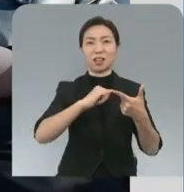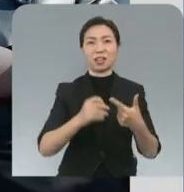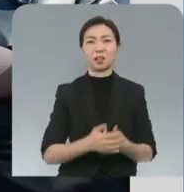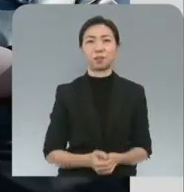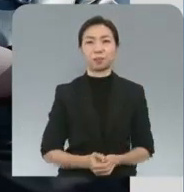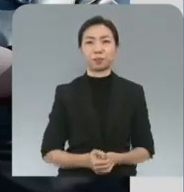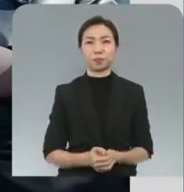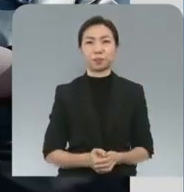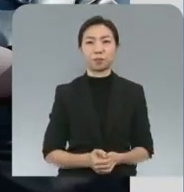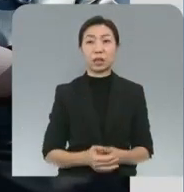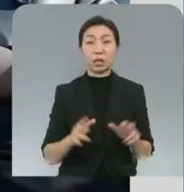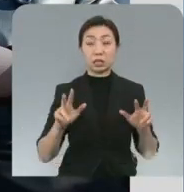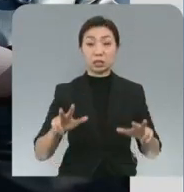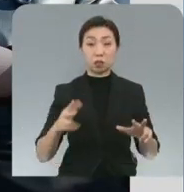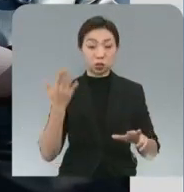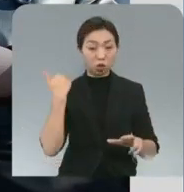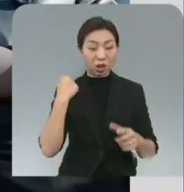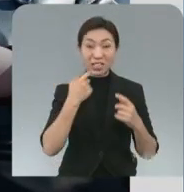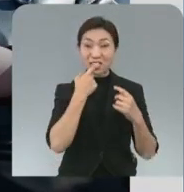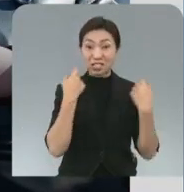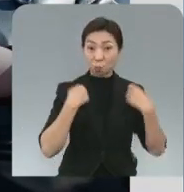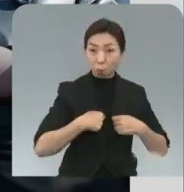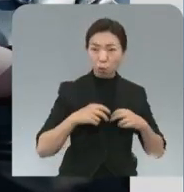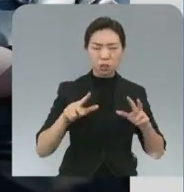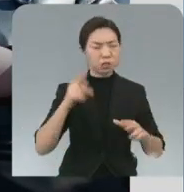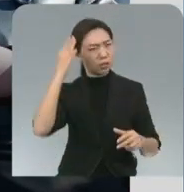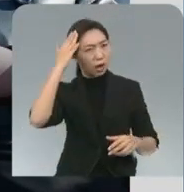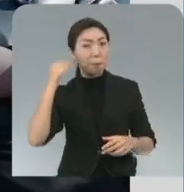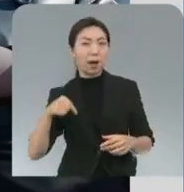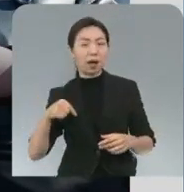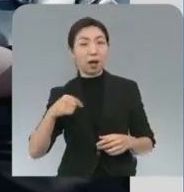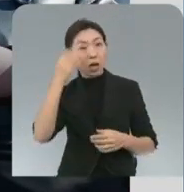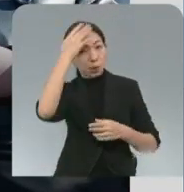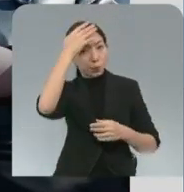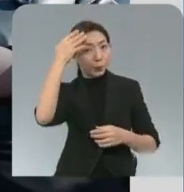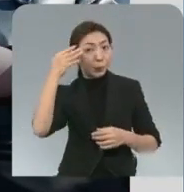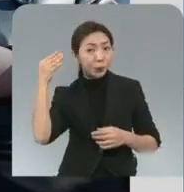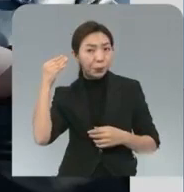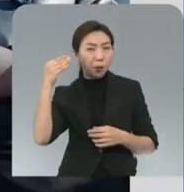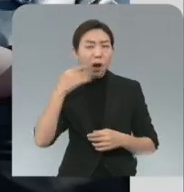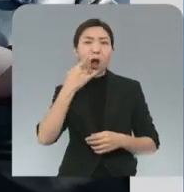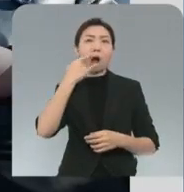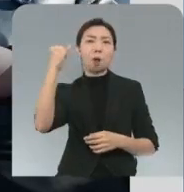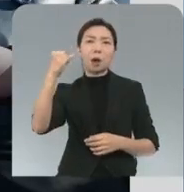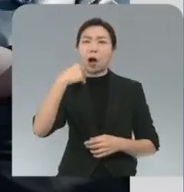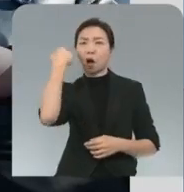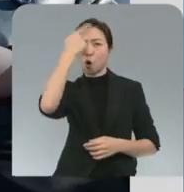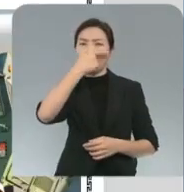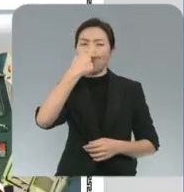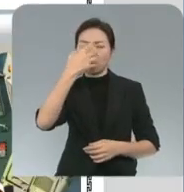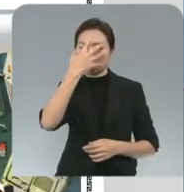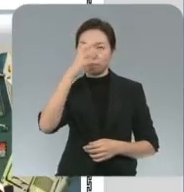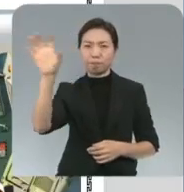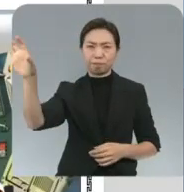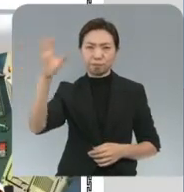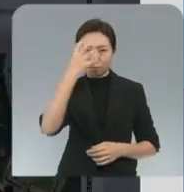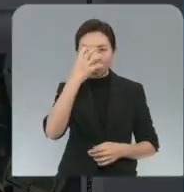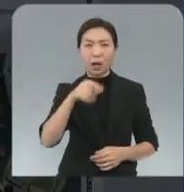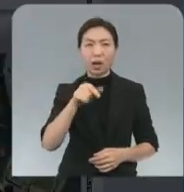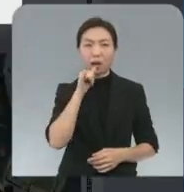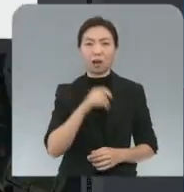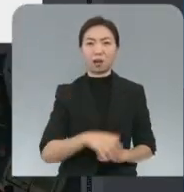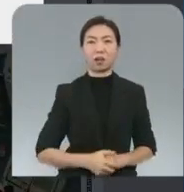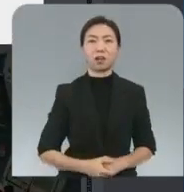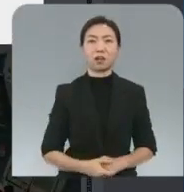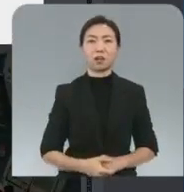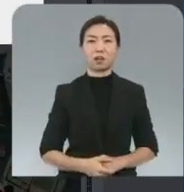日報じました金委員長は人民の無条件の支持と声援の中誕生した火星法17